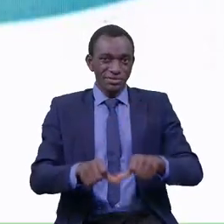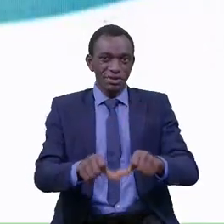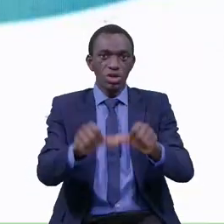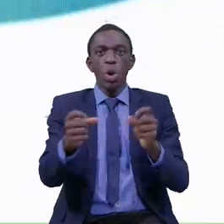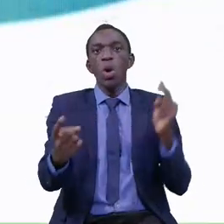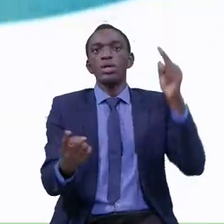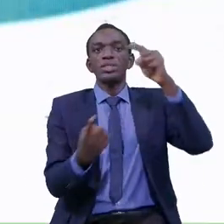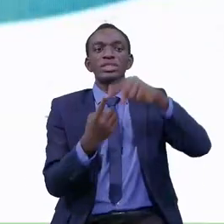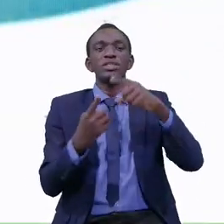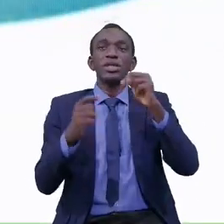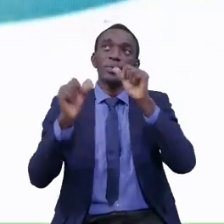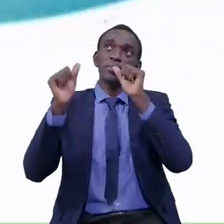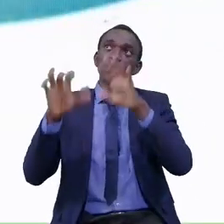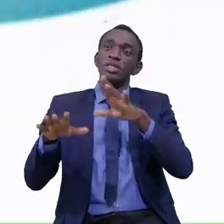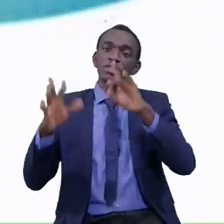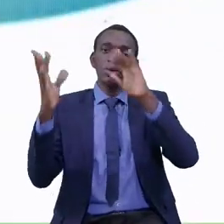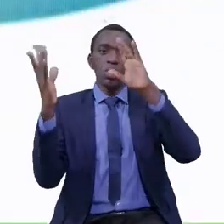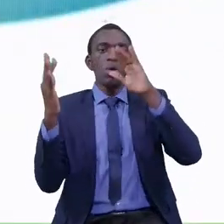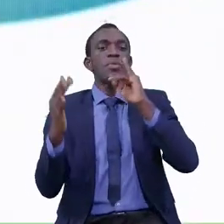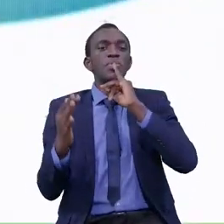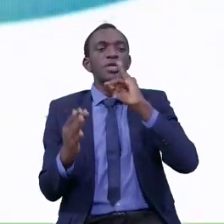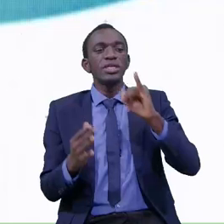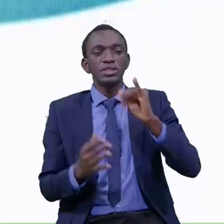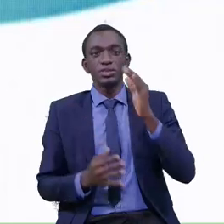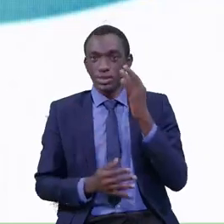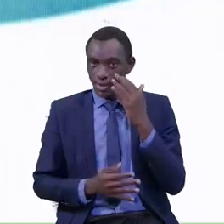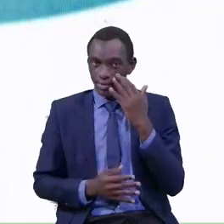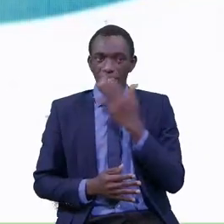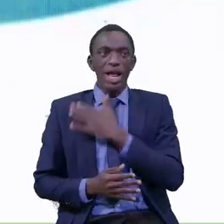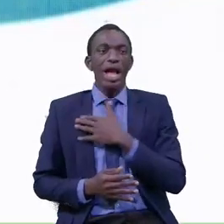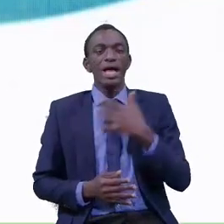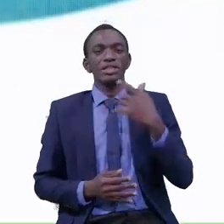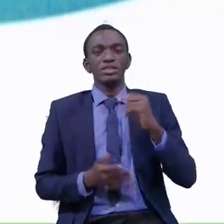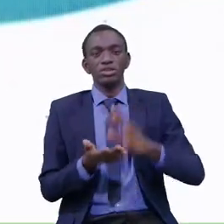jusqu'à ce que l'espérance bénie soit réalisée. Et